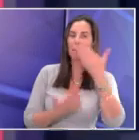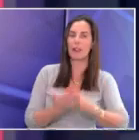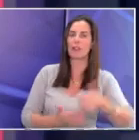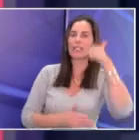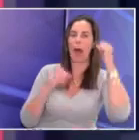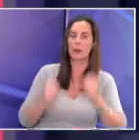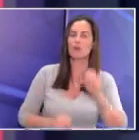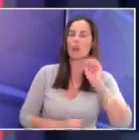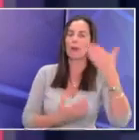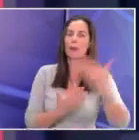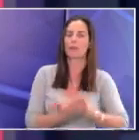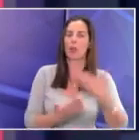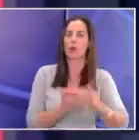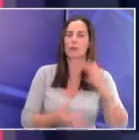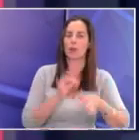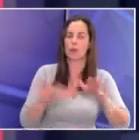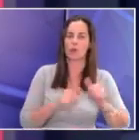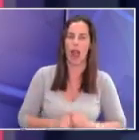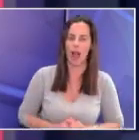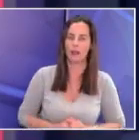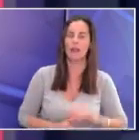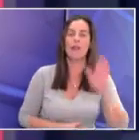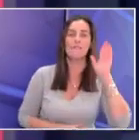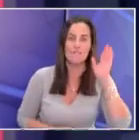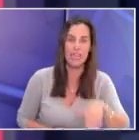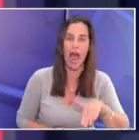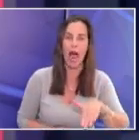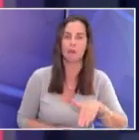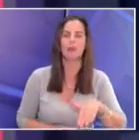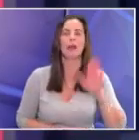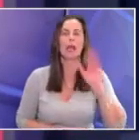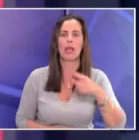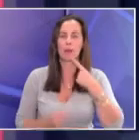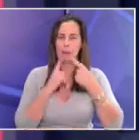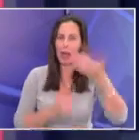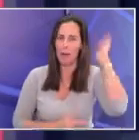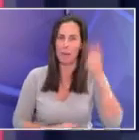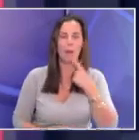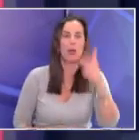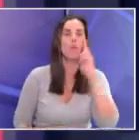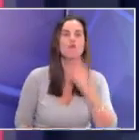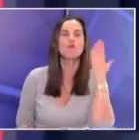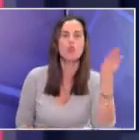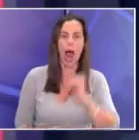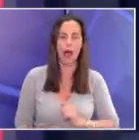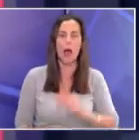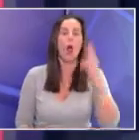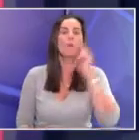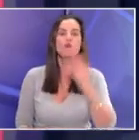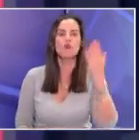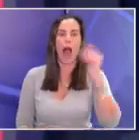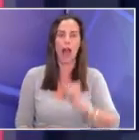לשר הביטחון, ושלחתי מכתב ליועץ המשפטי לממשלה, וגם הסתמסתי עם יאיר לפיד, ואמרתי לו, בושה לו, בושה